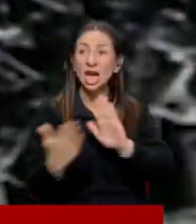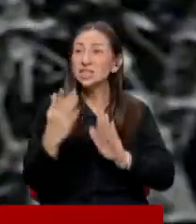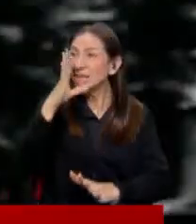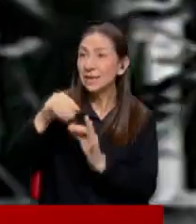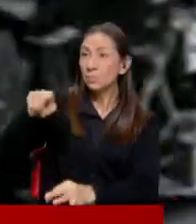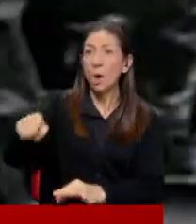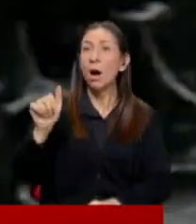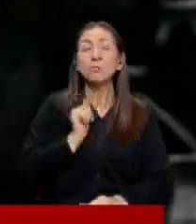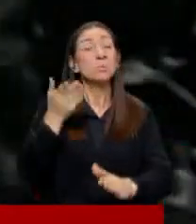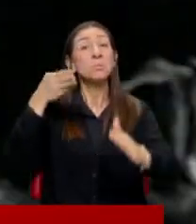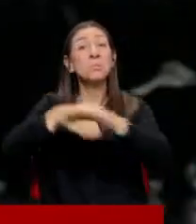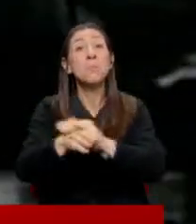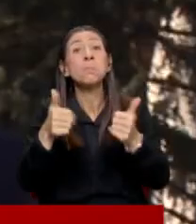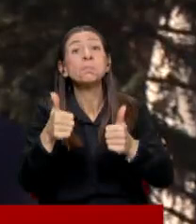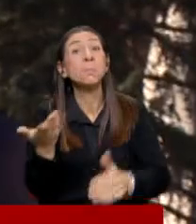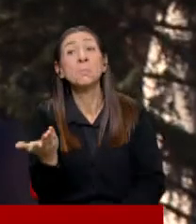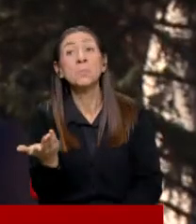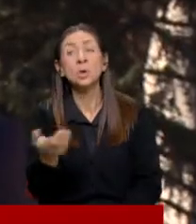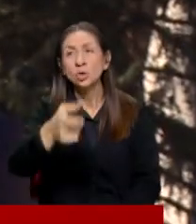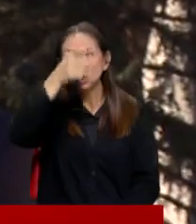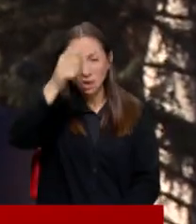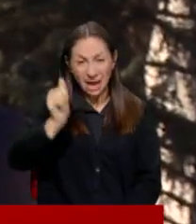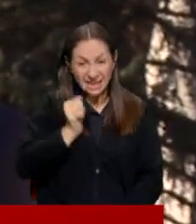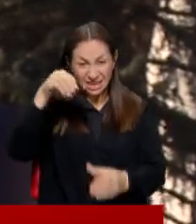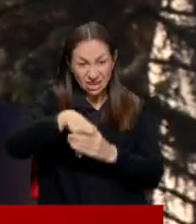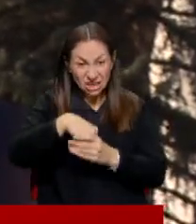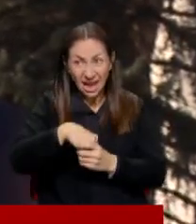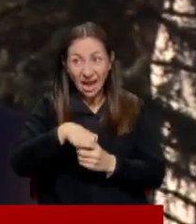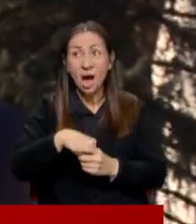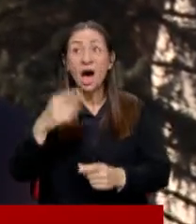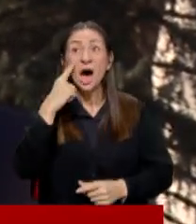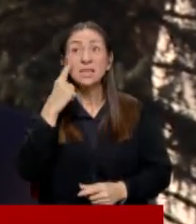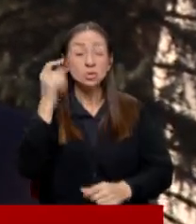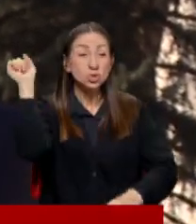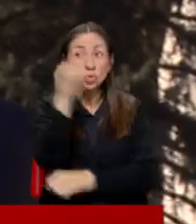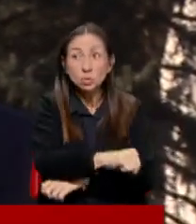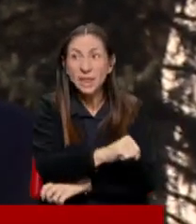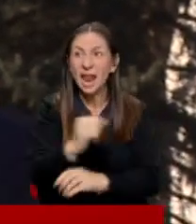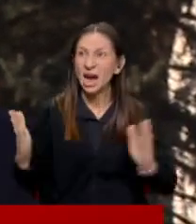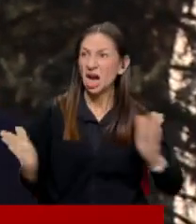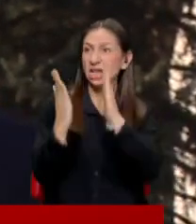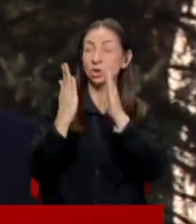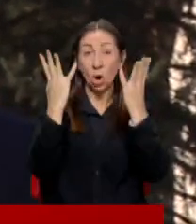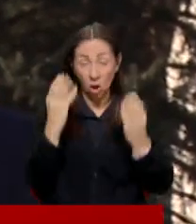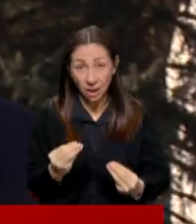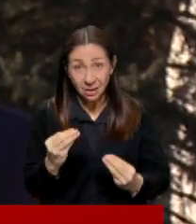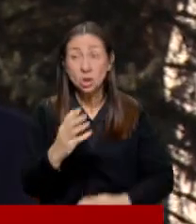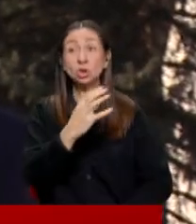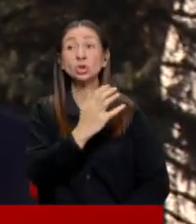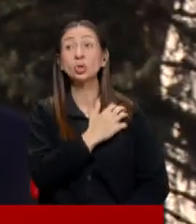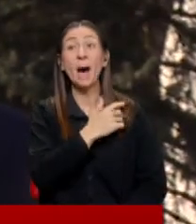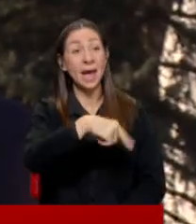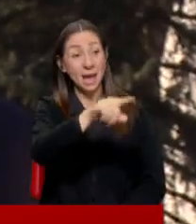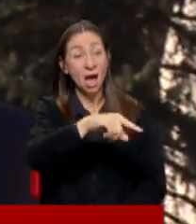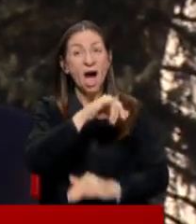kişi orduya nasıl alınır diye sordu. Türk ordusu içerisindeki Atatürk düşmanlarına karşı çıkan subaylara